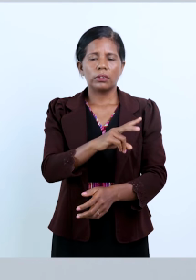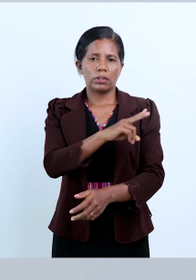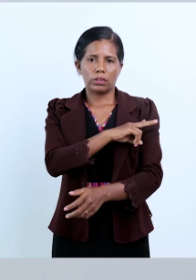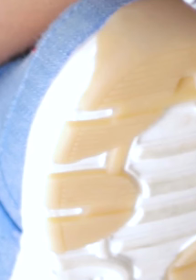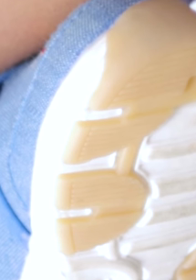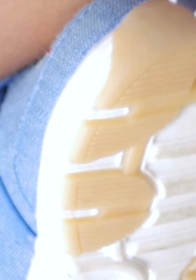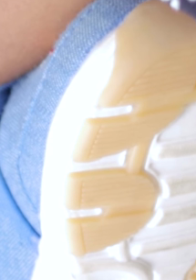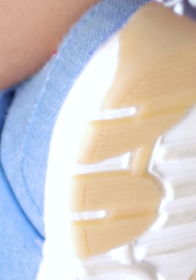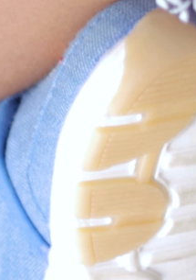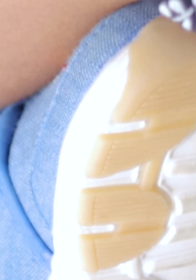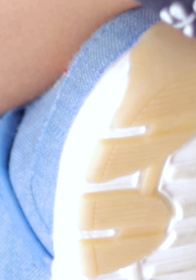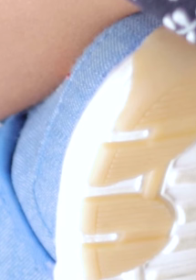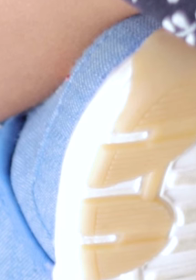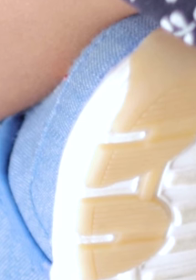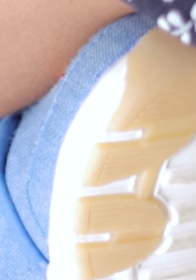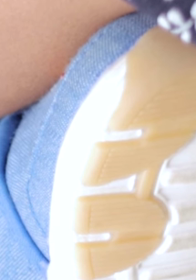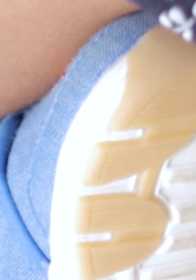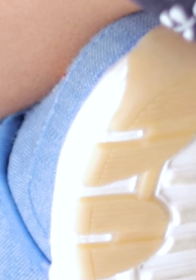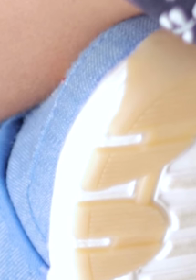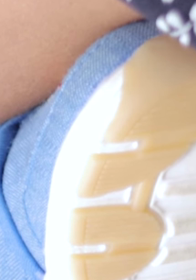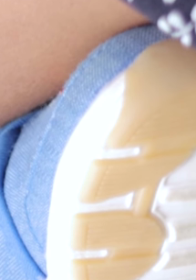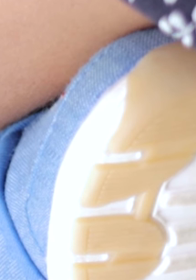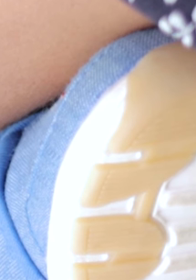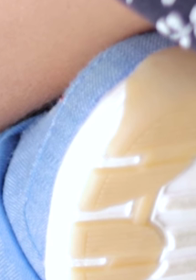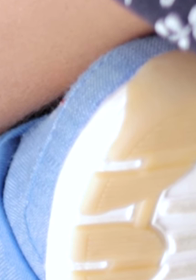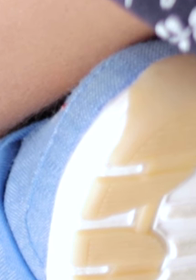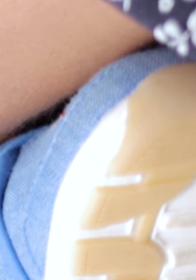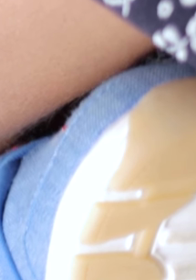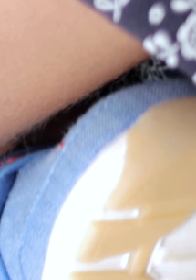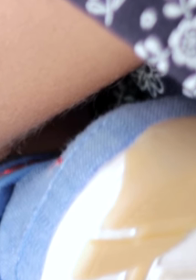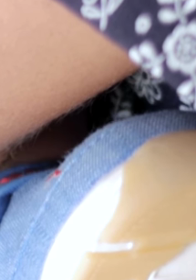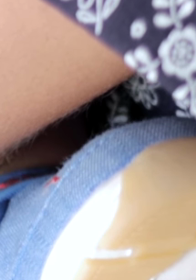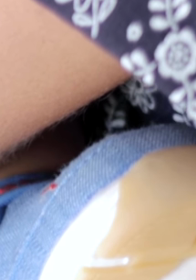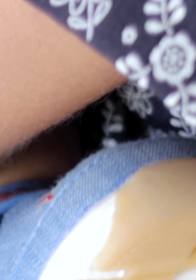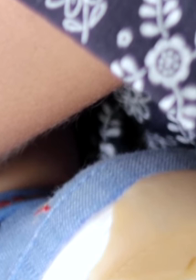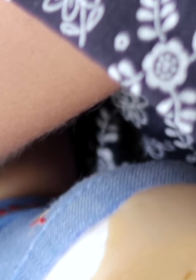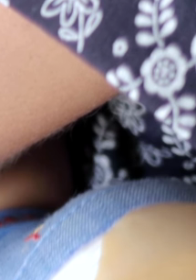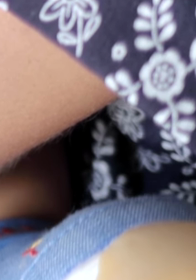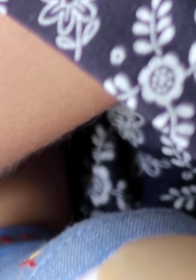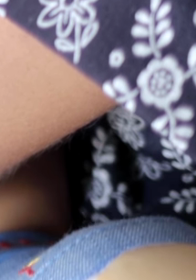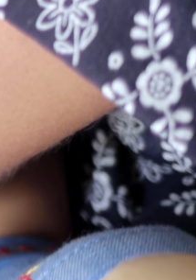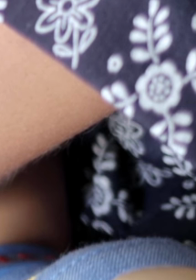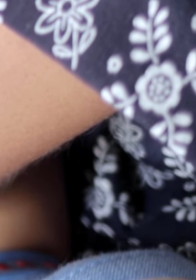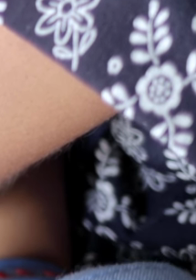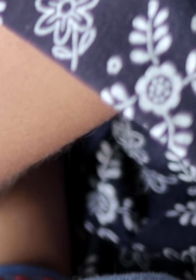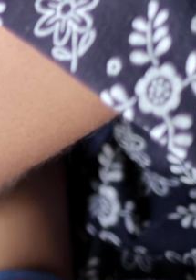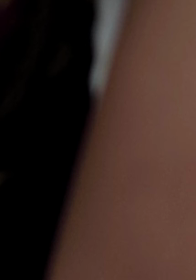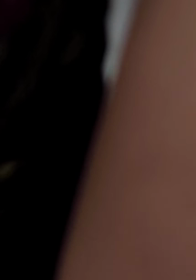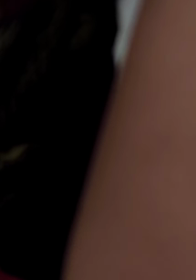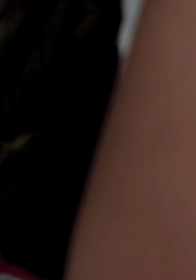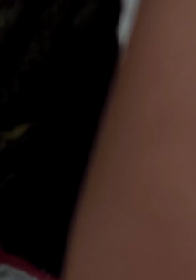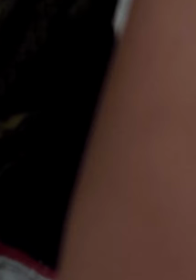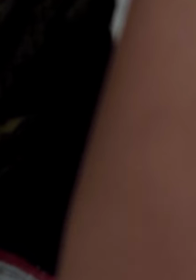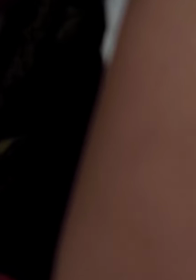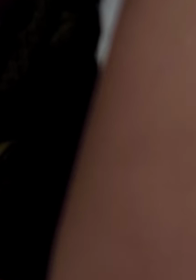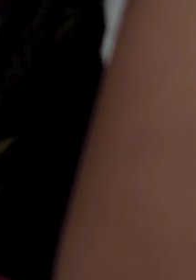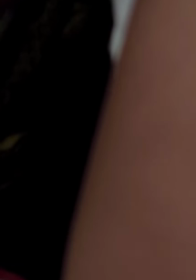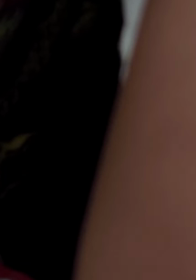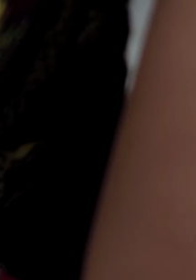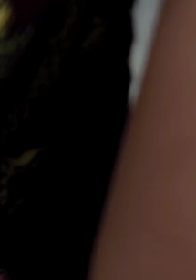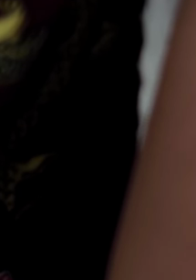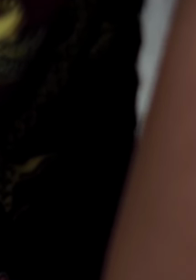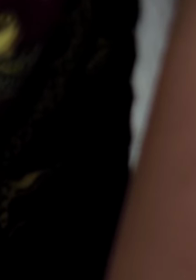pneumococcus se sona ya parte intramuscular anterolateral husi bebe nekelen klarang parte los. No for